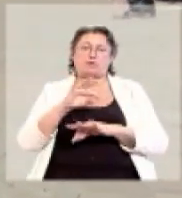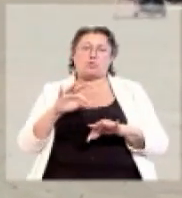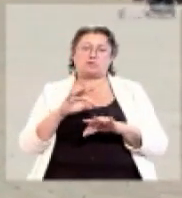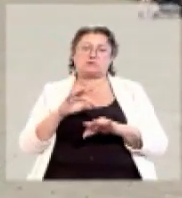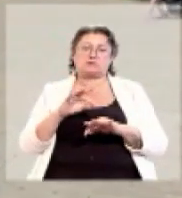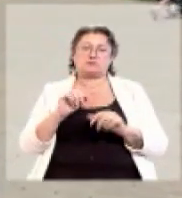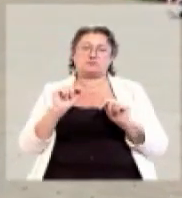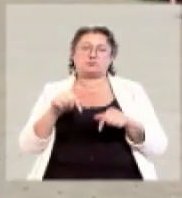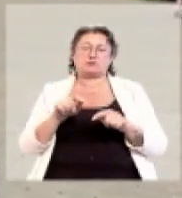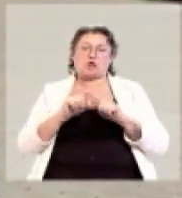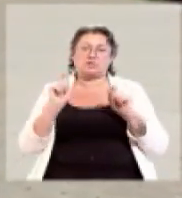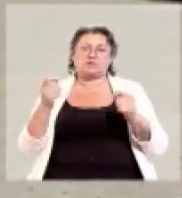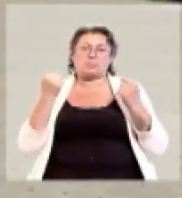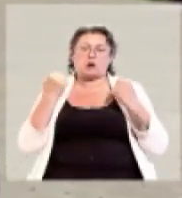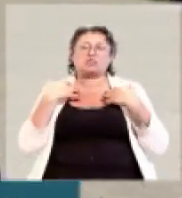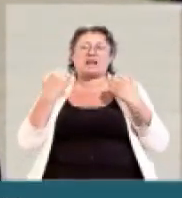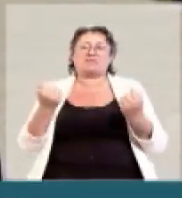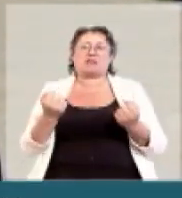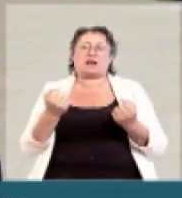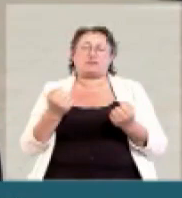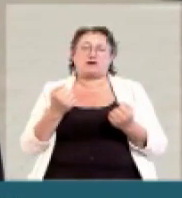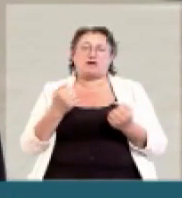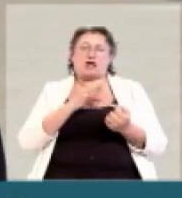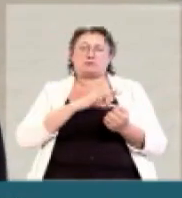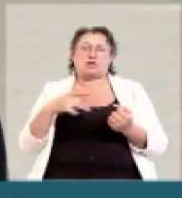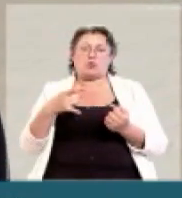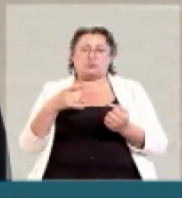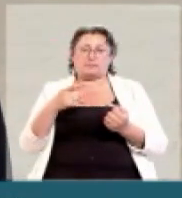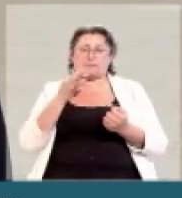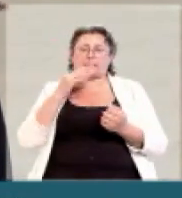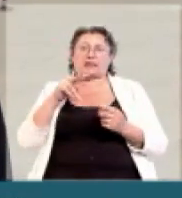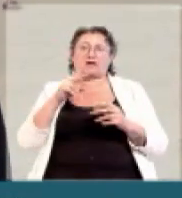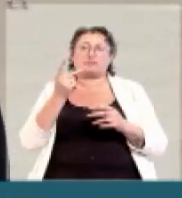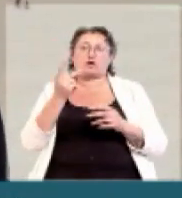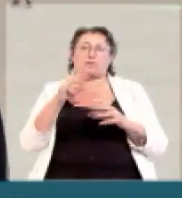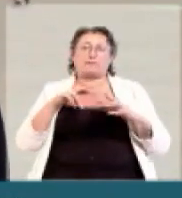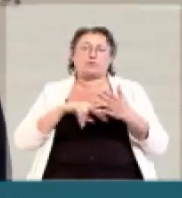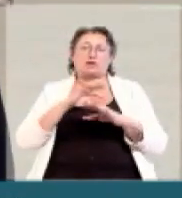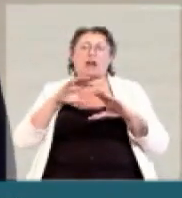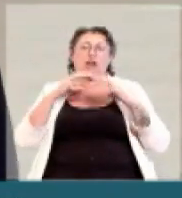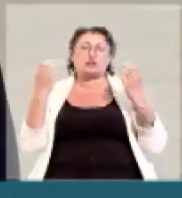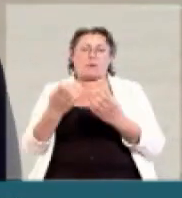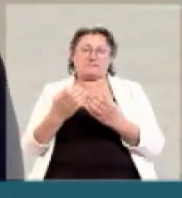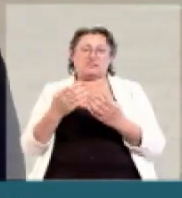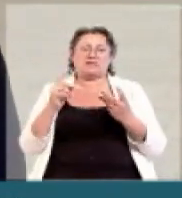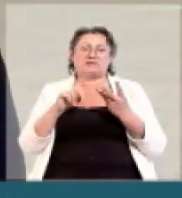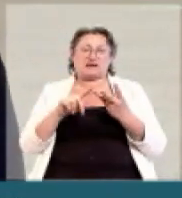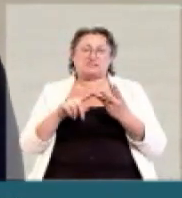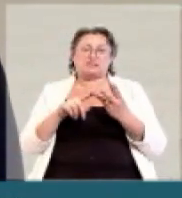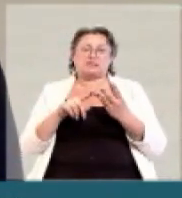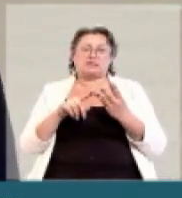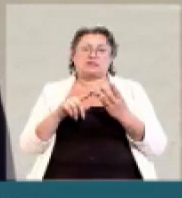строительство физкультурно-оздоровительного комплекса в Карабалыкском районе. Второй проект – это ледовый корт. И третий проект у нас –